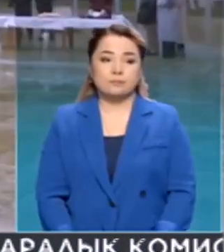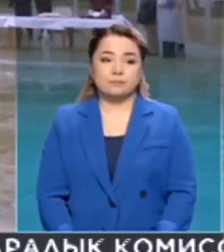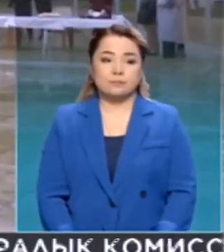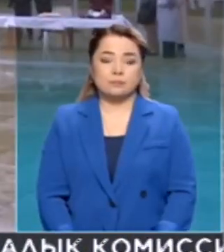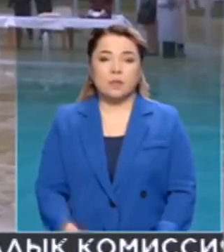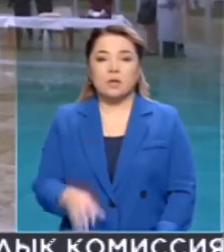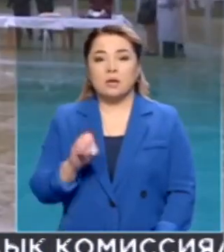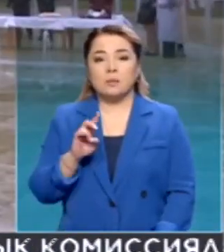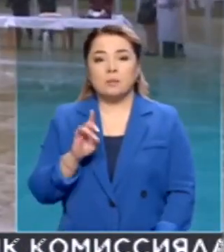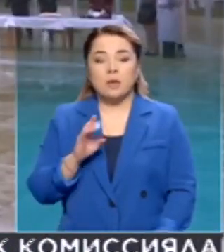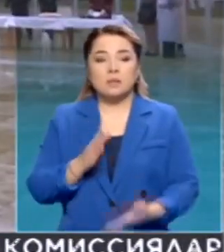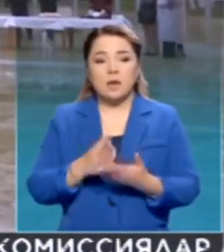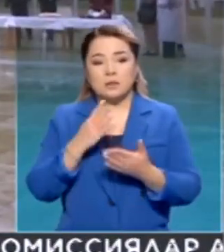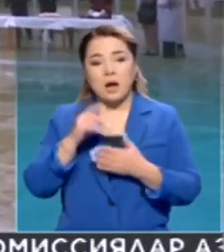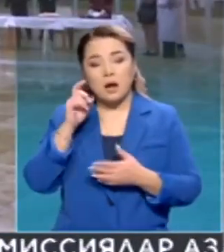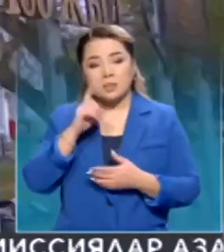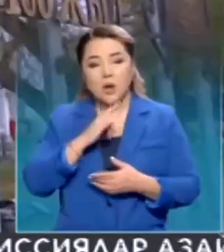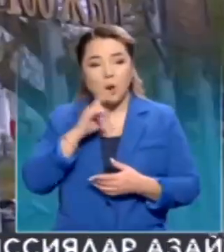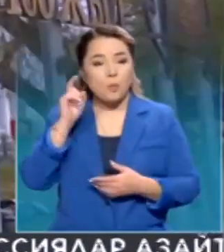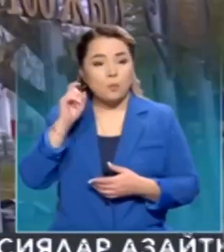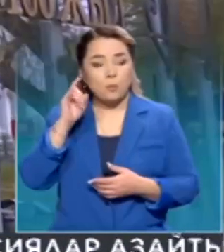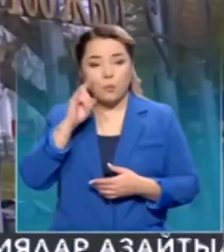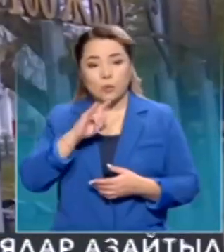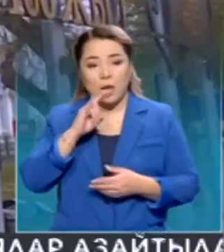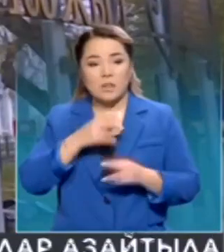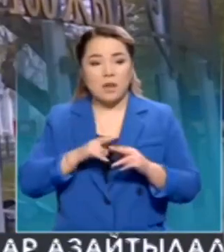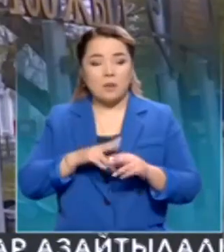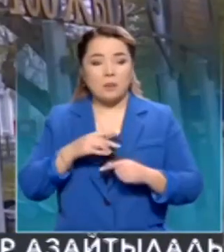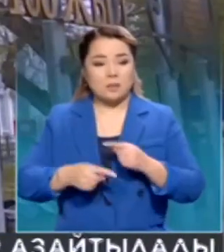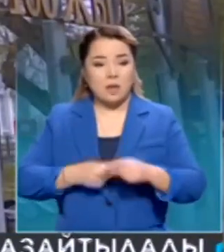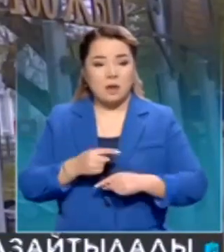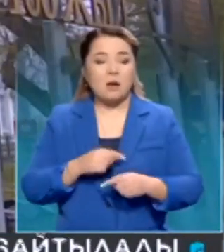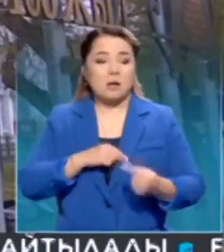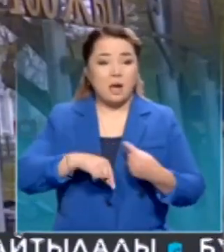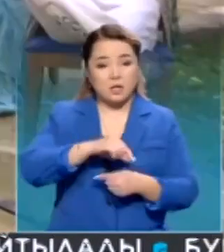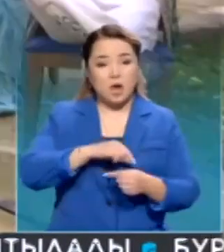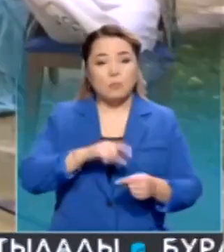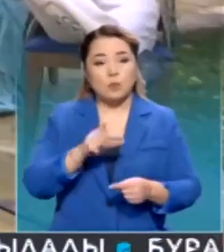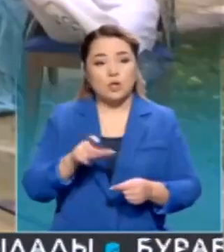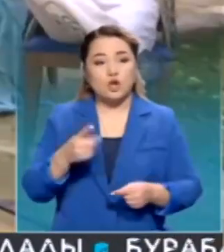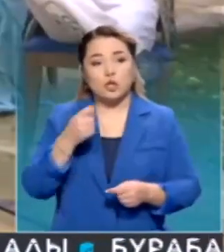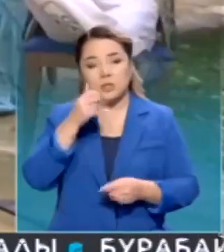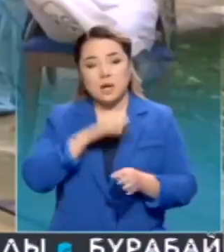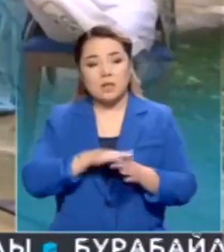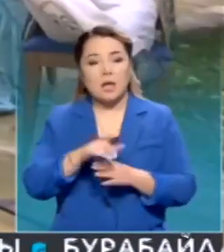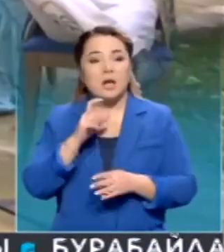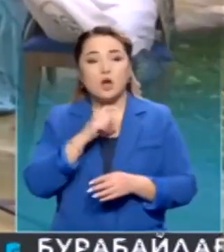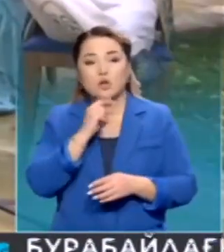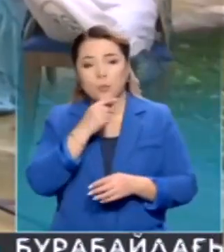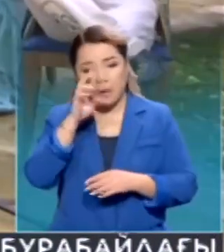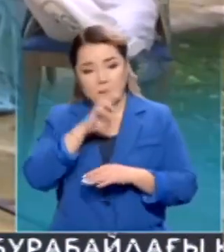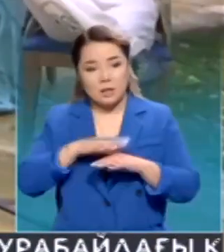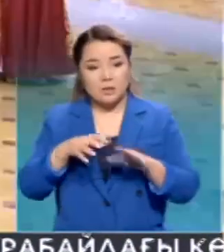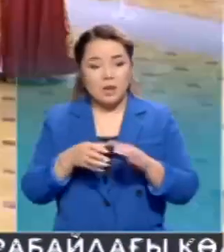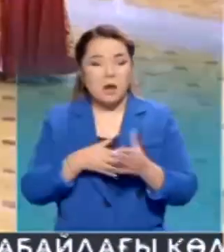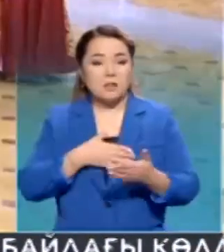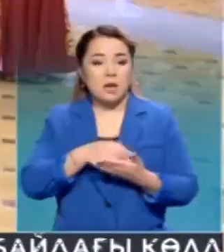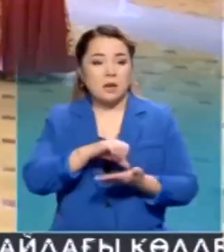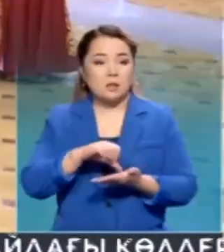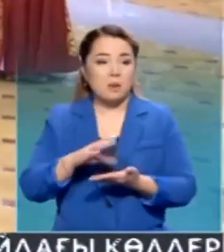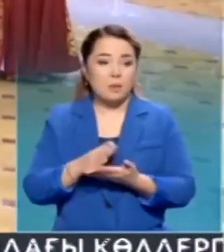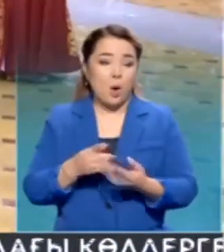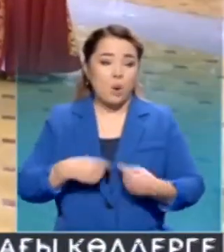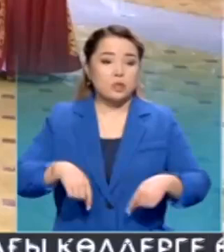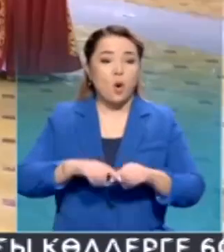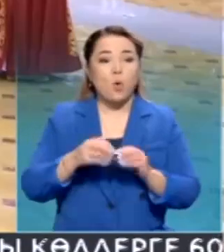Ембі қазақ мұнайының алтын көмбесі. Тарихы әріден басталатын іргелі кәсіпорын 100 жылдан бері ел экономикасына сүбелі үлес қосып келеді.